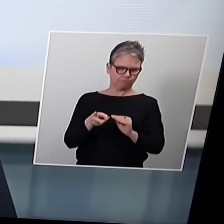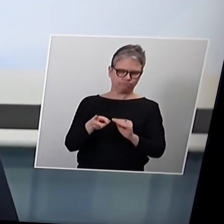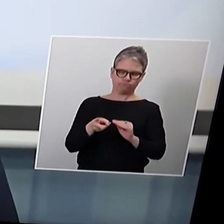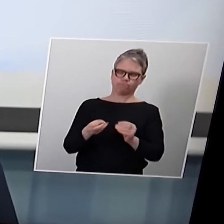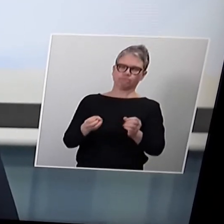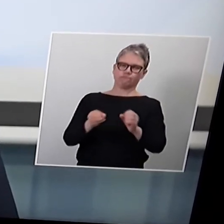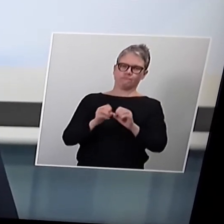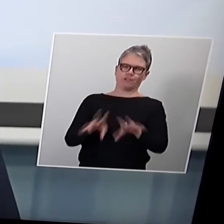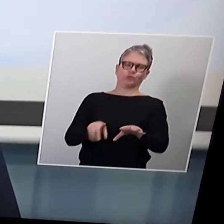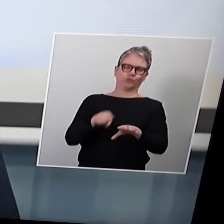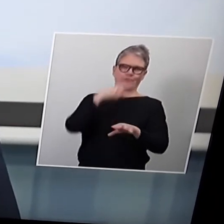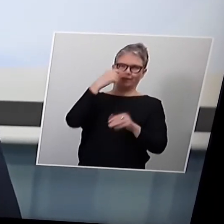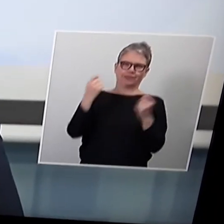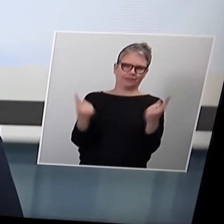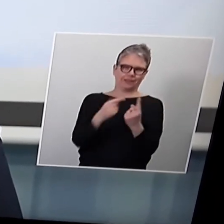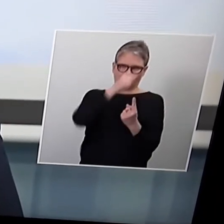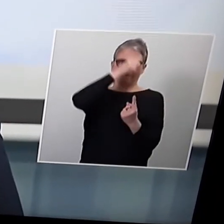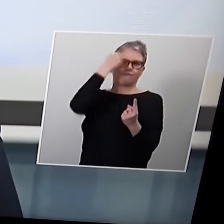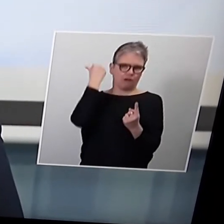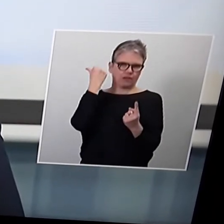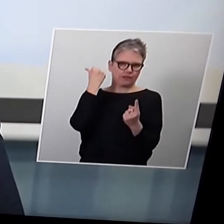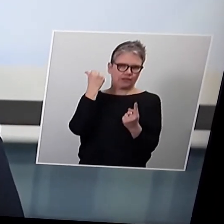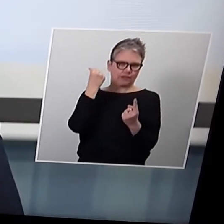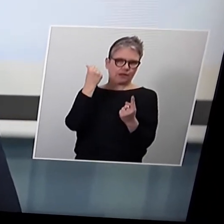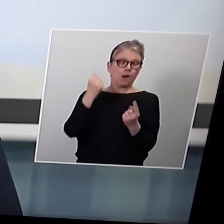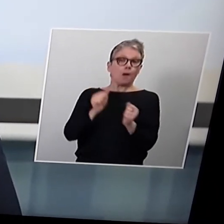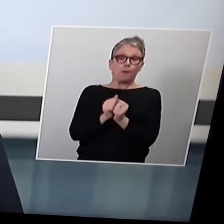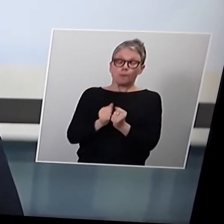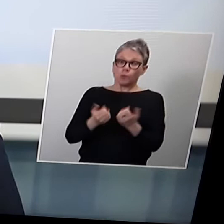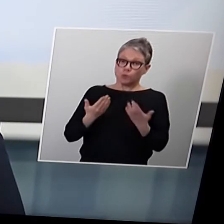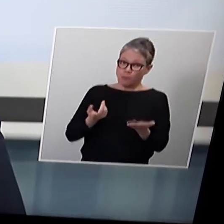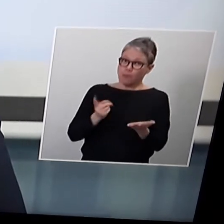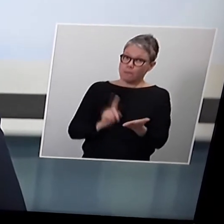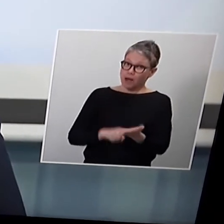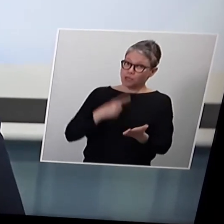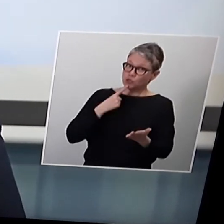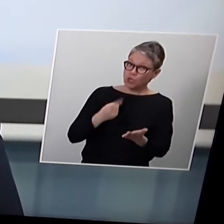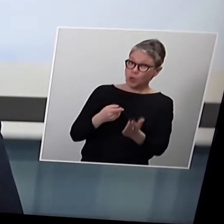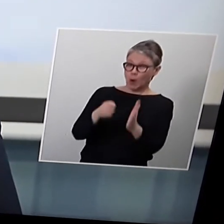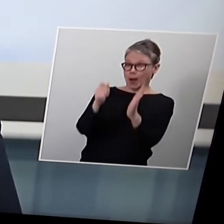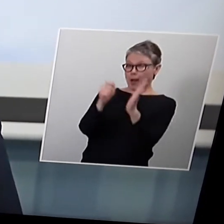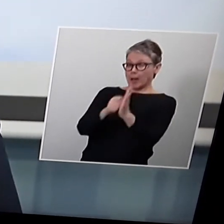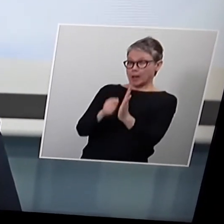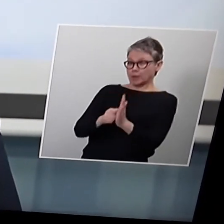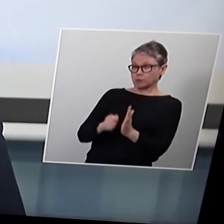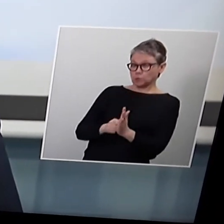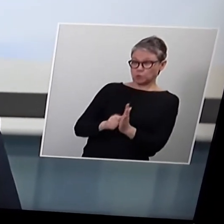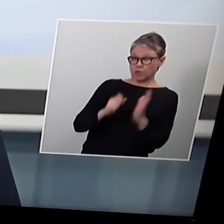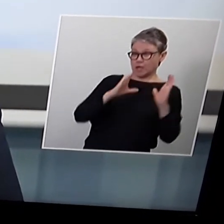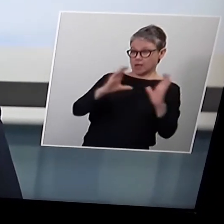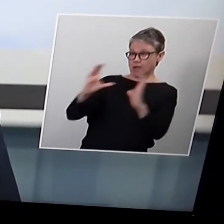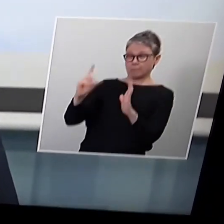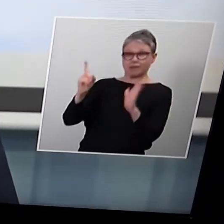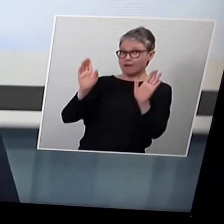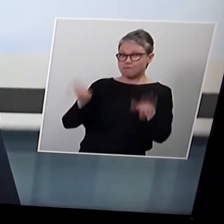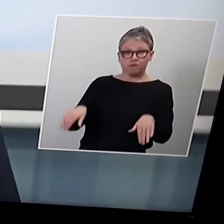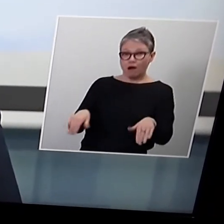tilanteesta vaikean. Nyt se täytyy sanoa, että mitkään ennusteet eivät ole täydellisiä,